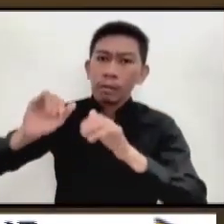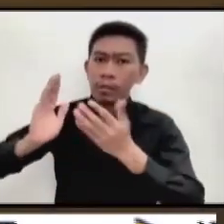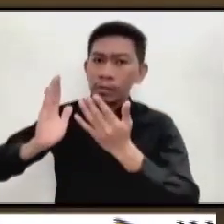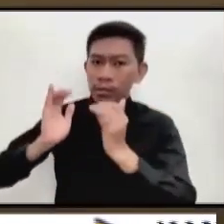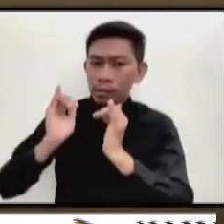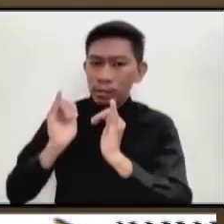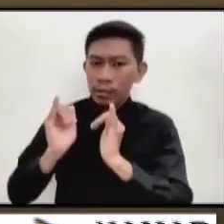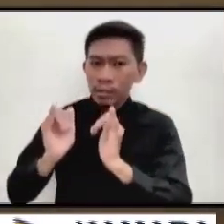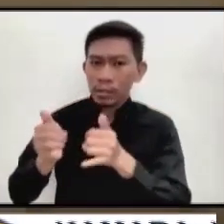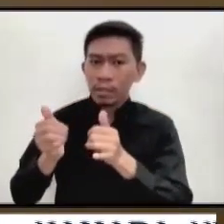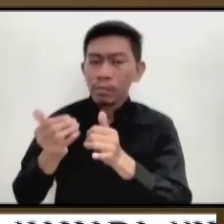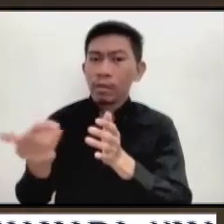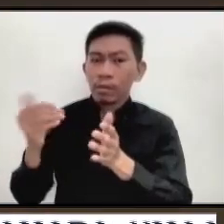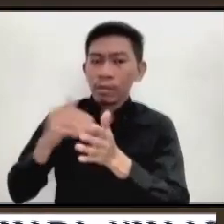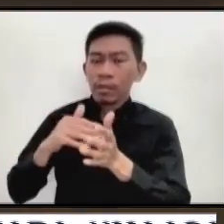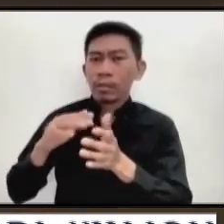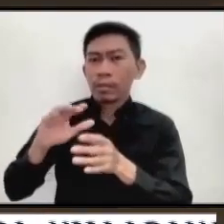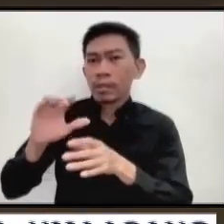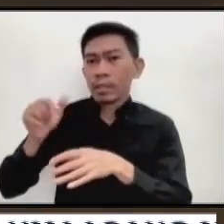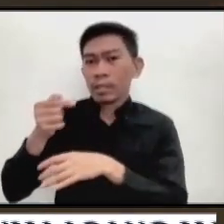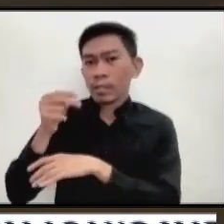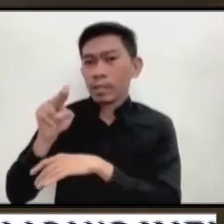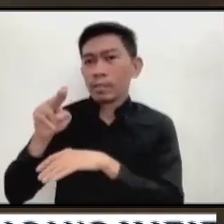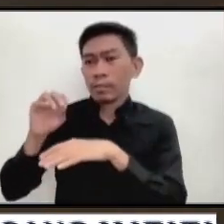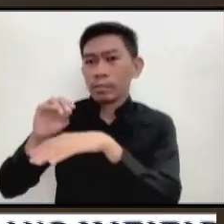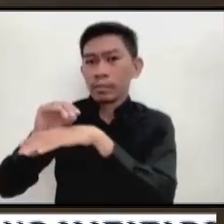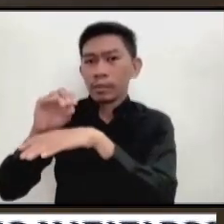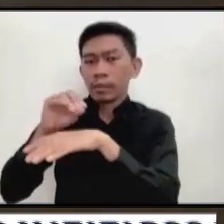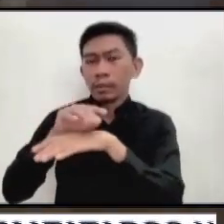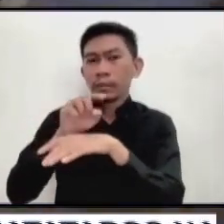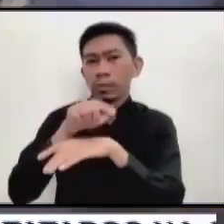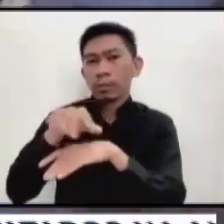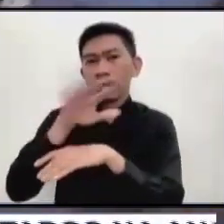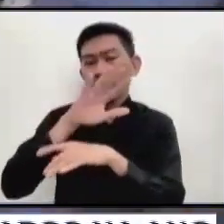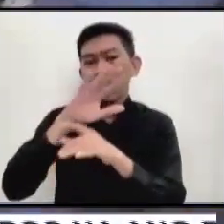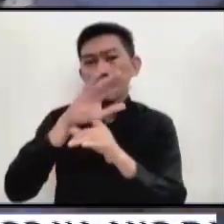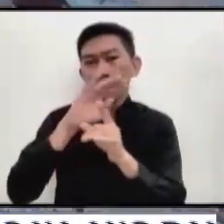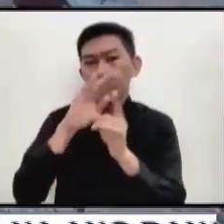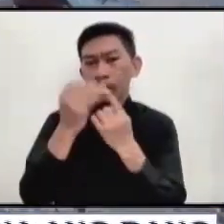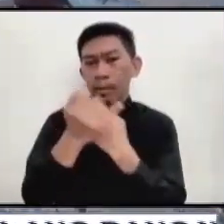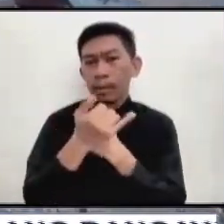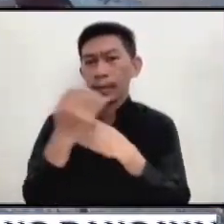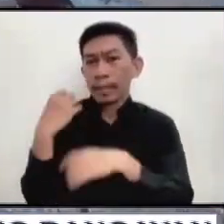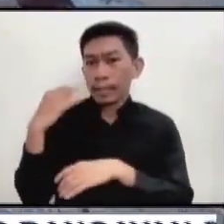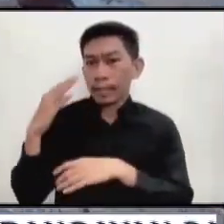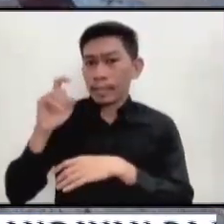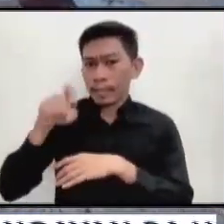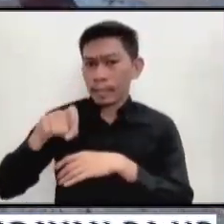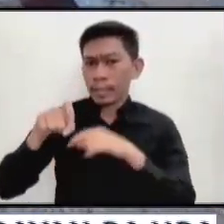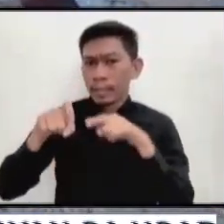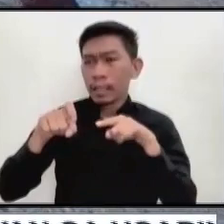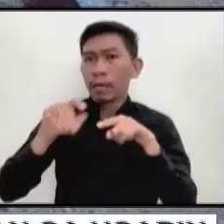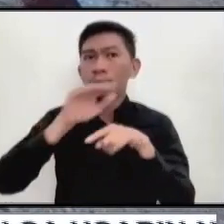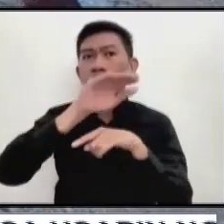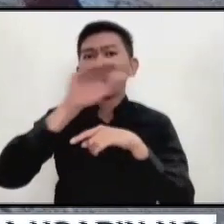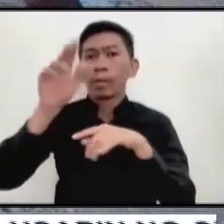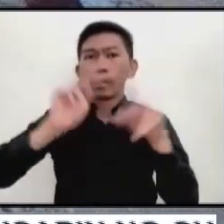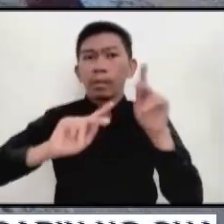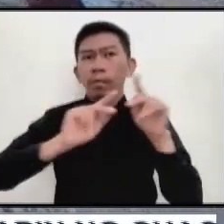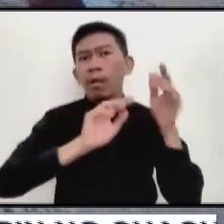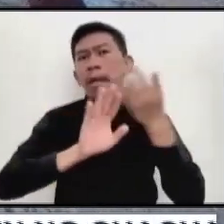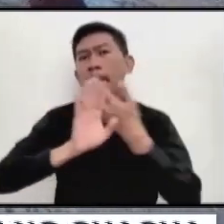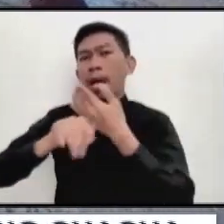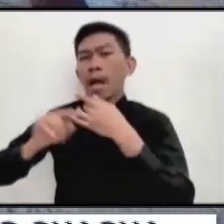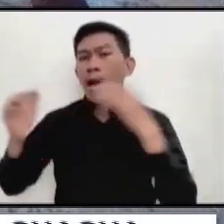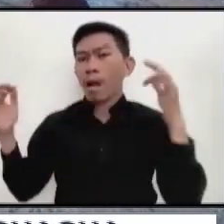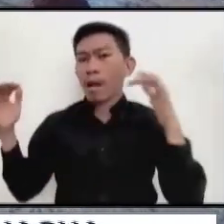mga local officials sa mga barangay officials na isabihan yung mga tao na bumalik sa mga evacuation centers. Mm-hmm, and this is